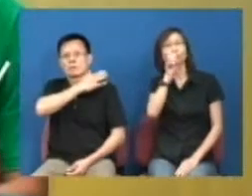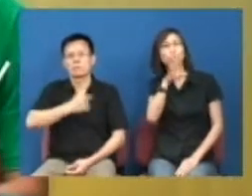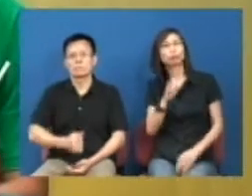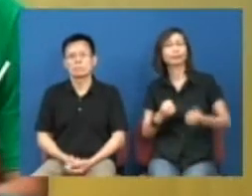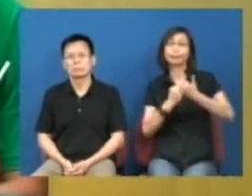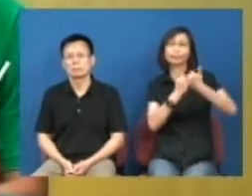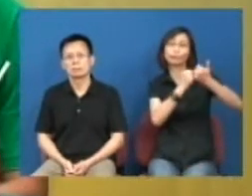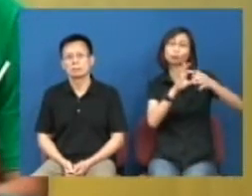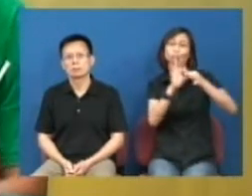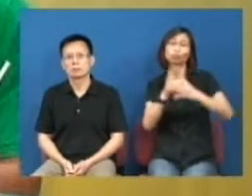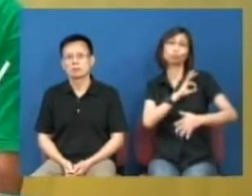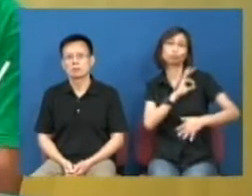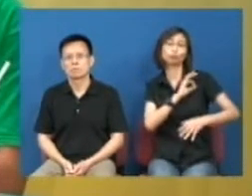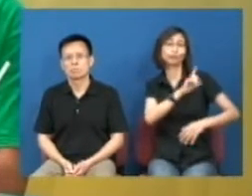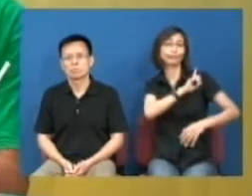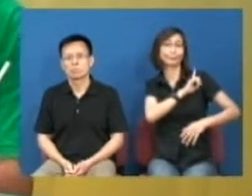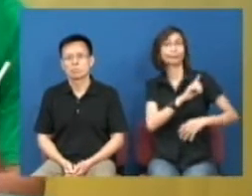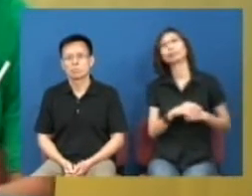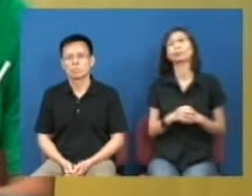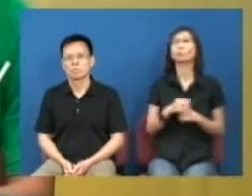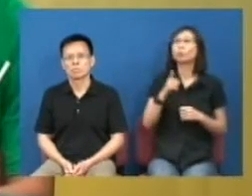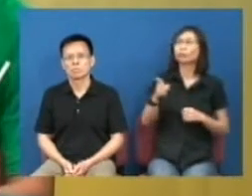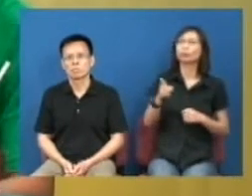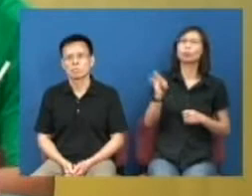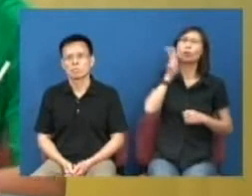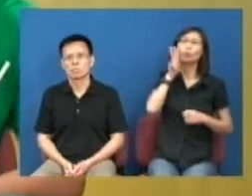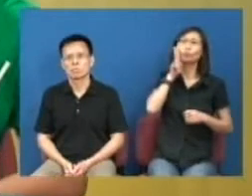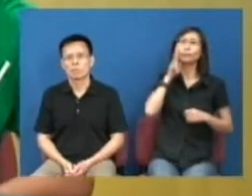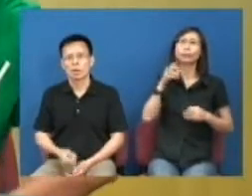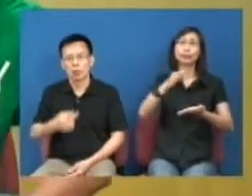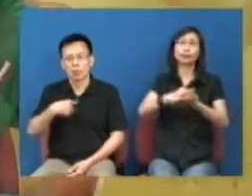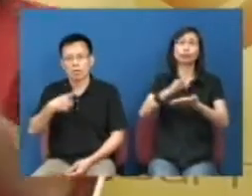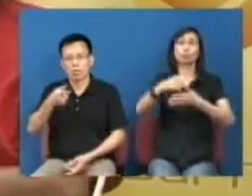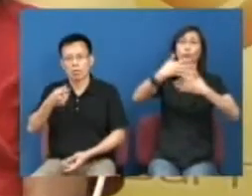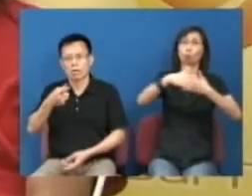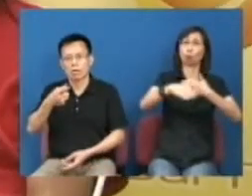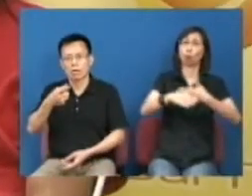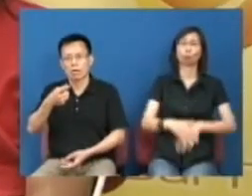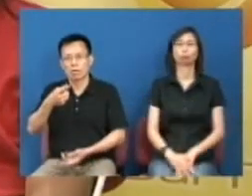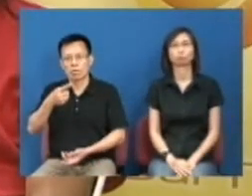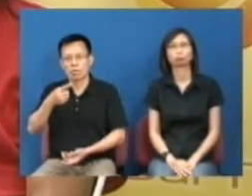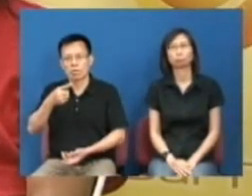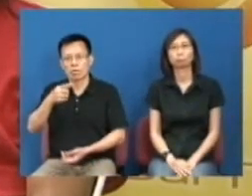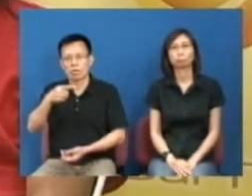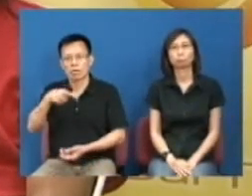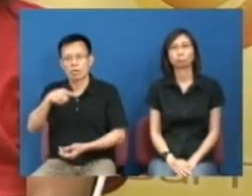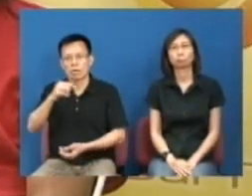係嗱，咁當然你當日好似係喺場。 我喺即